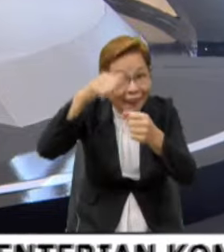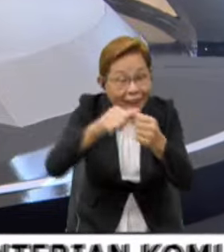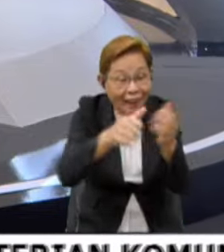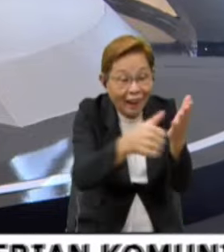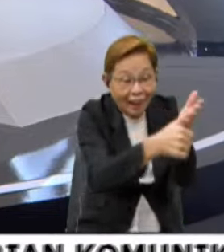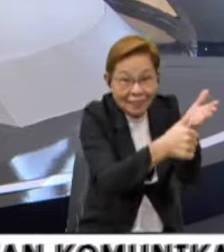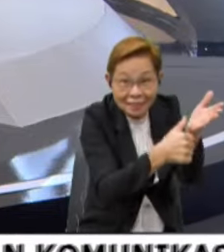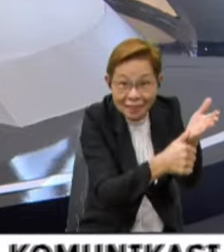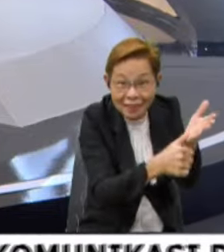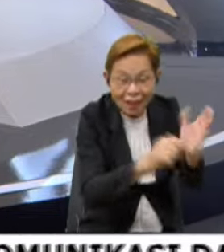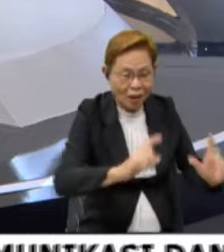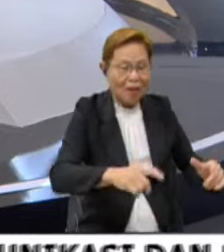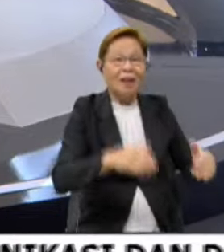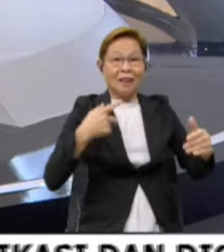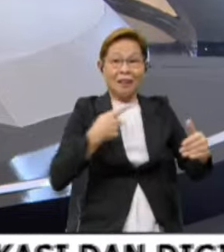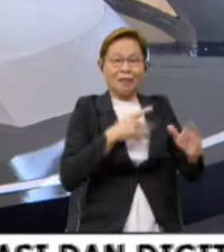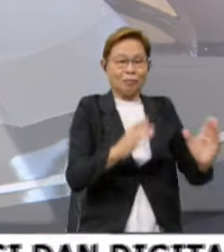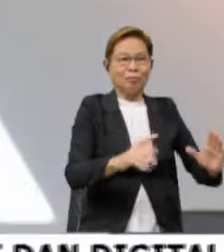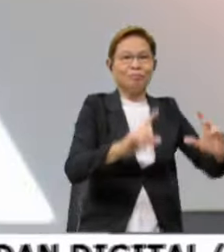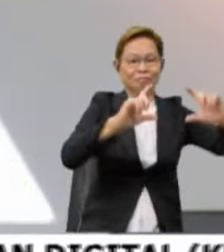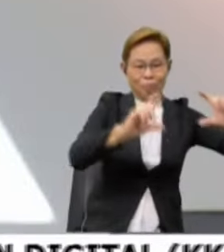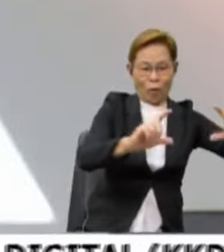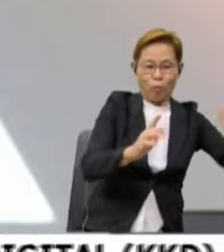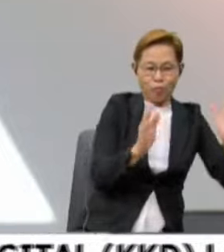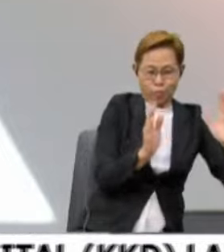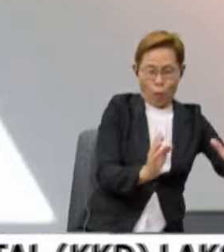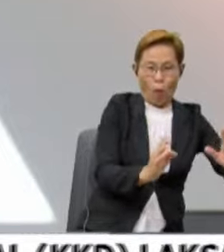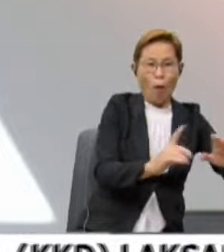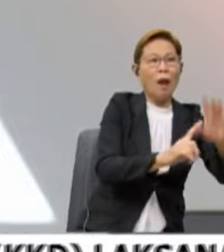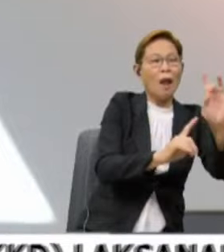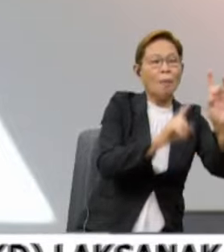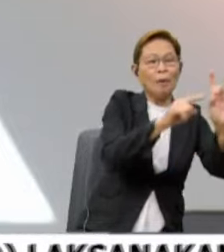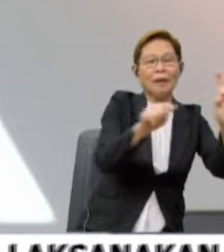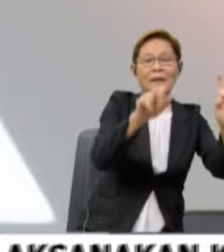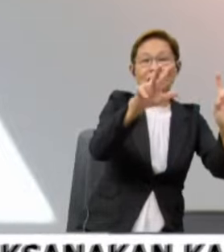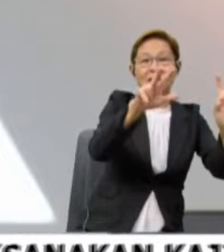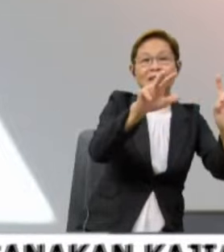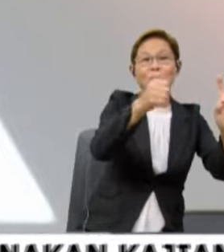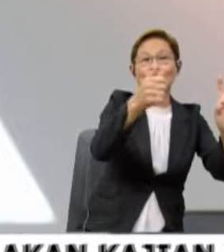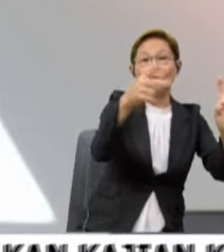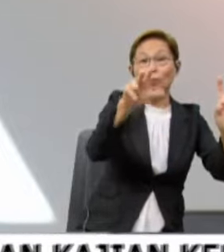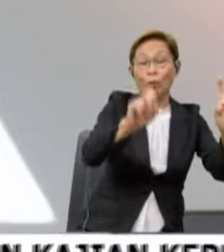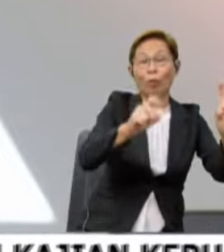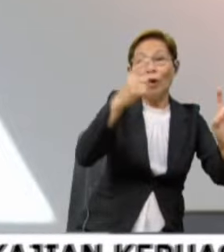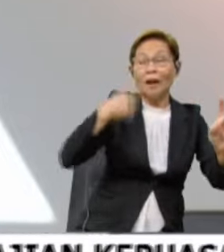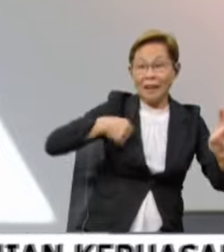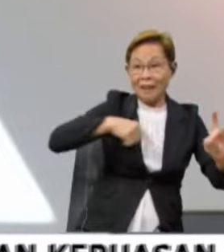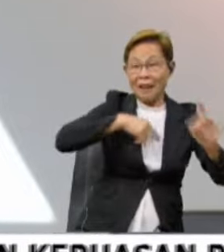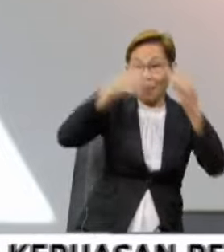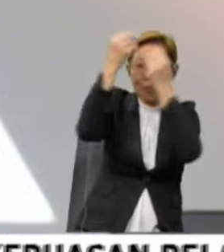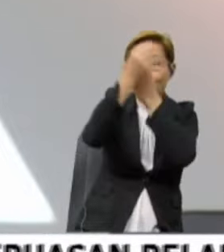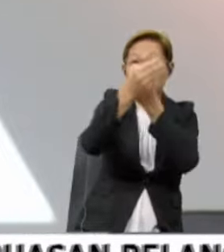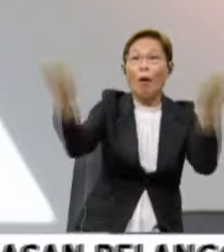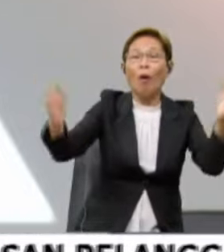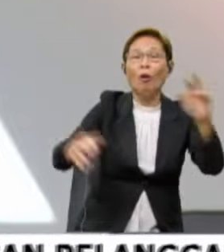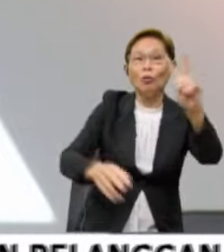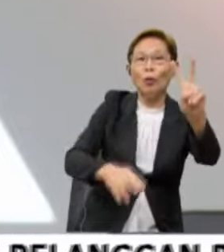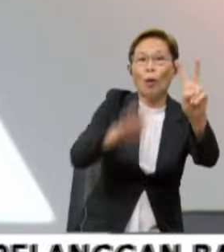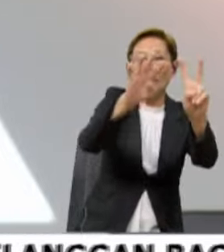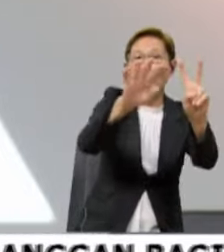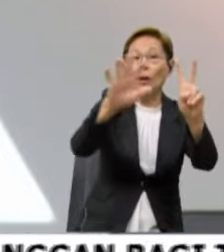juga untuk blog pertama ini kita akan besaran dari produk kolapan sehingga pukul 10.30 nanti dan pastinya untuk hari ini kita akan menyaksikan sebanyak